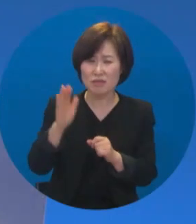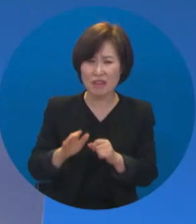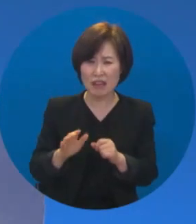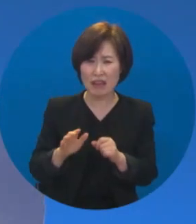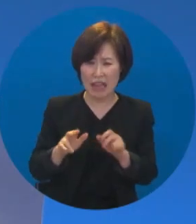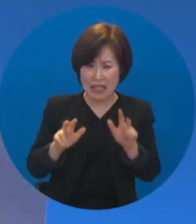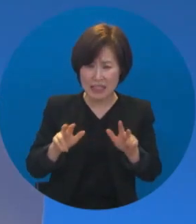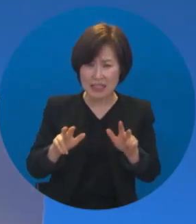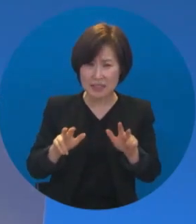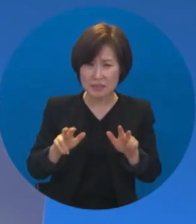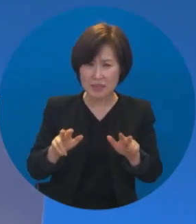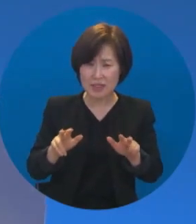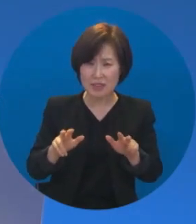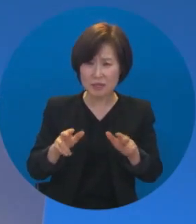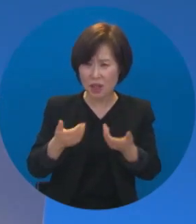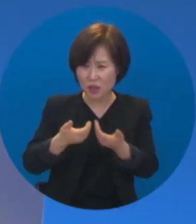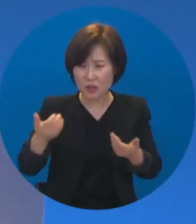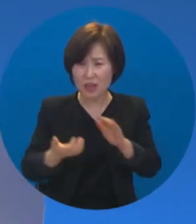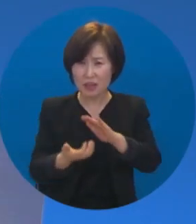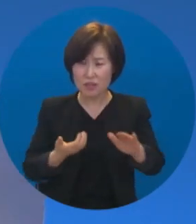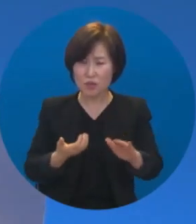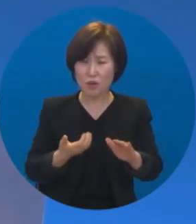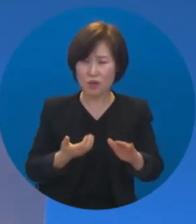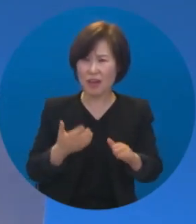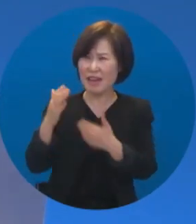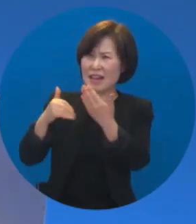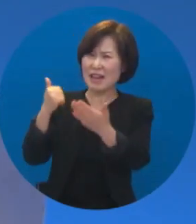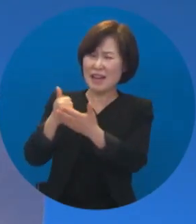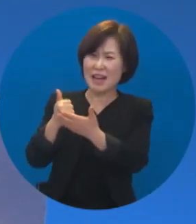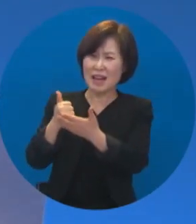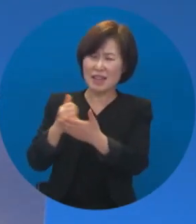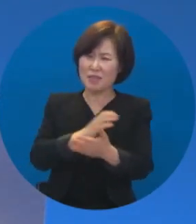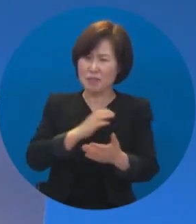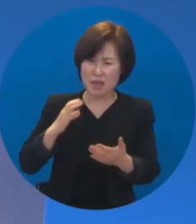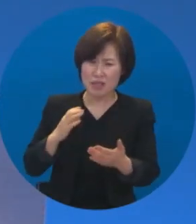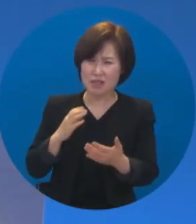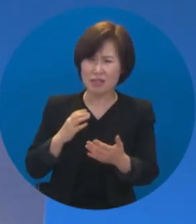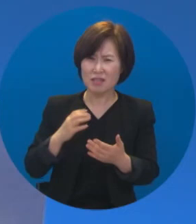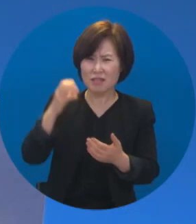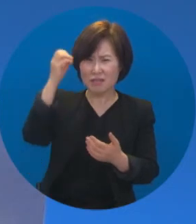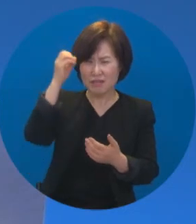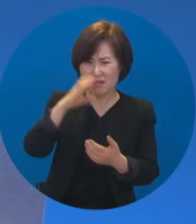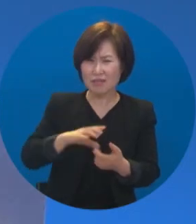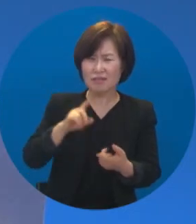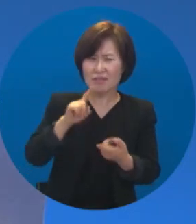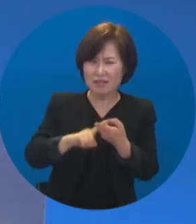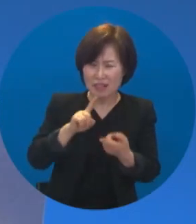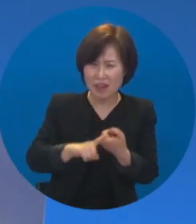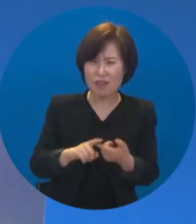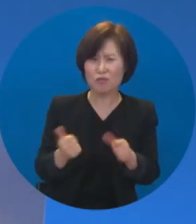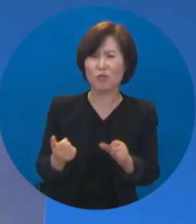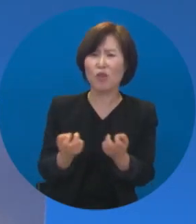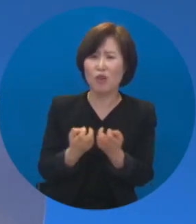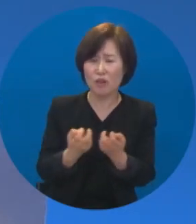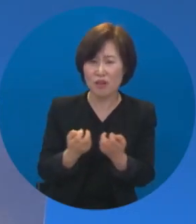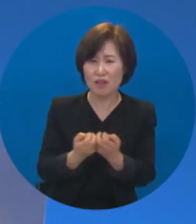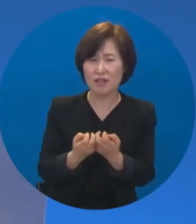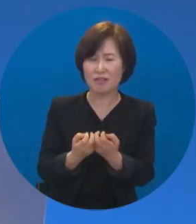어떡하지? 그런 두려움이 제 안에 있었어요. 그래서 또 기도회 후원자들에게 기도를 요청하고 함께 또 기도해